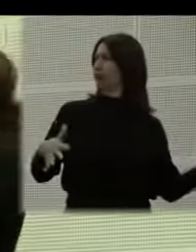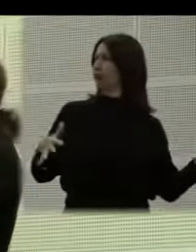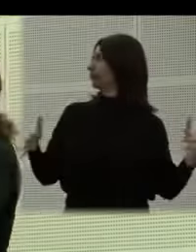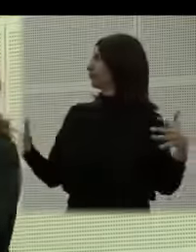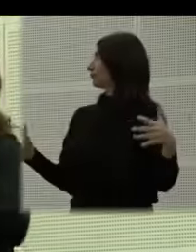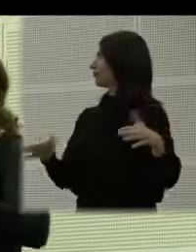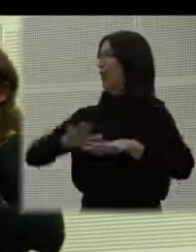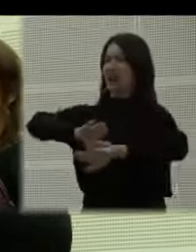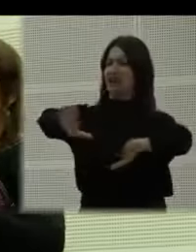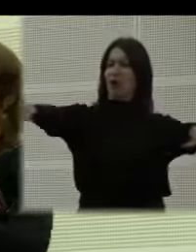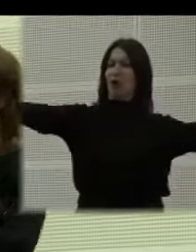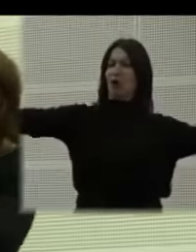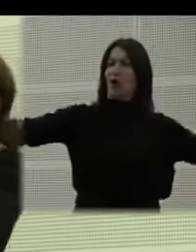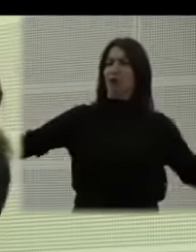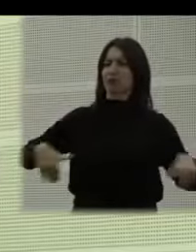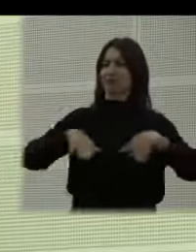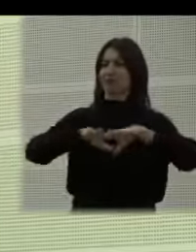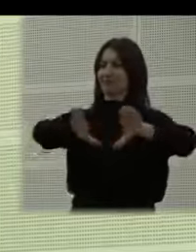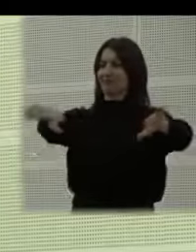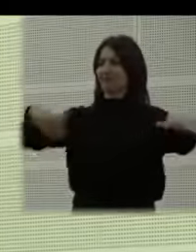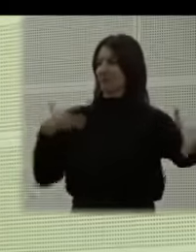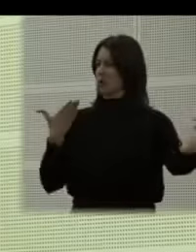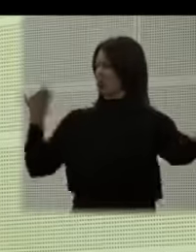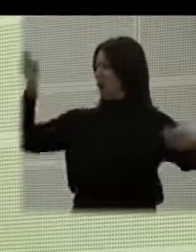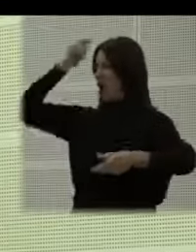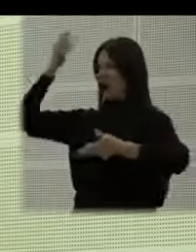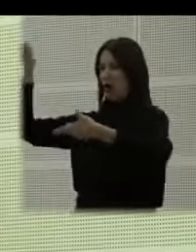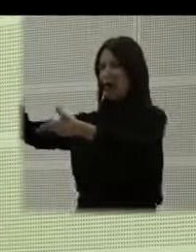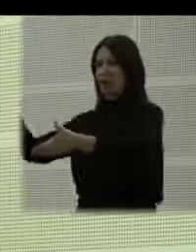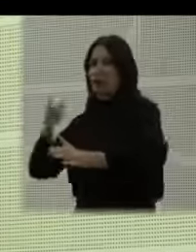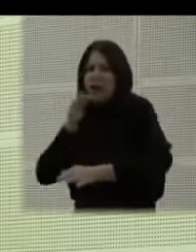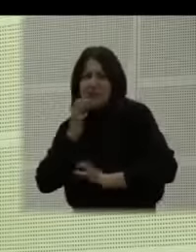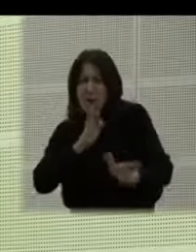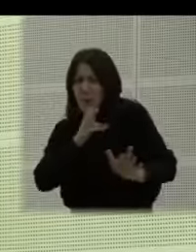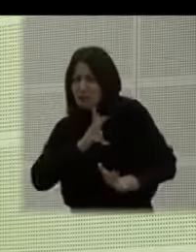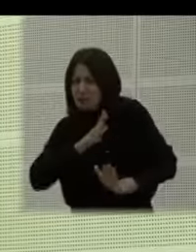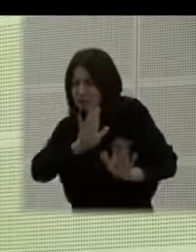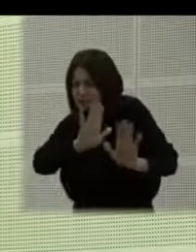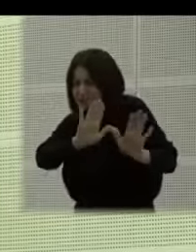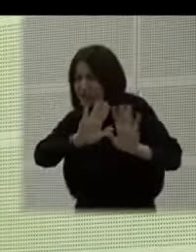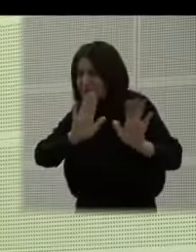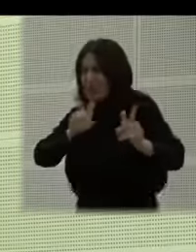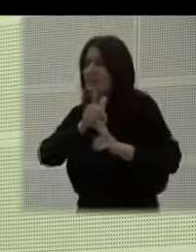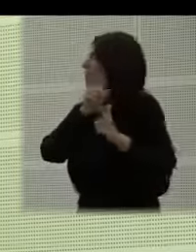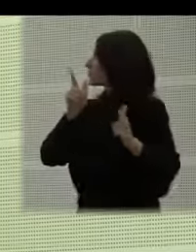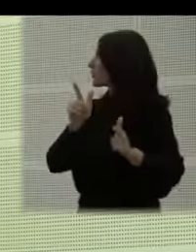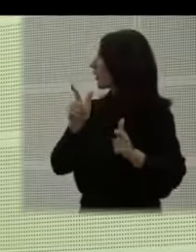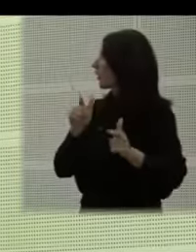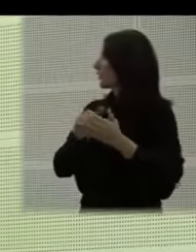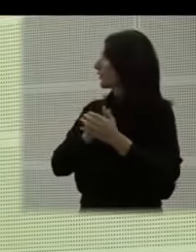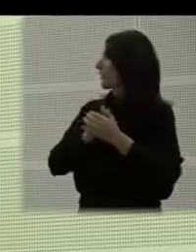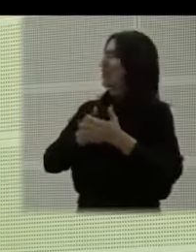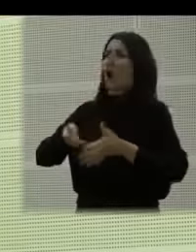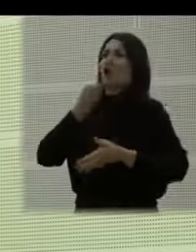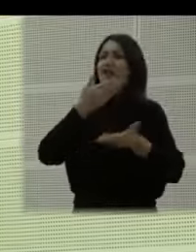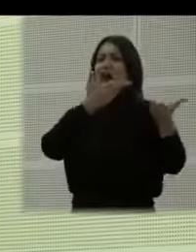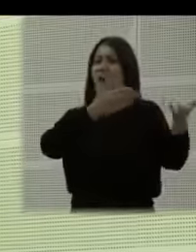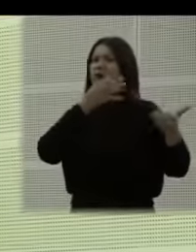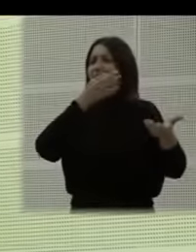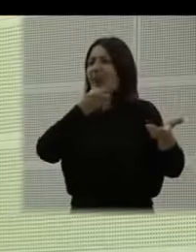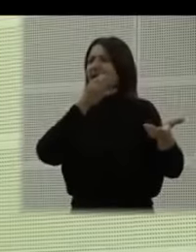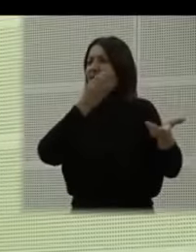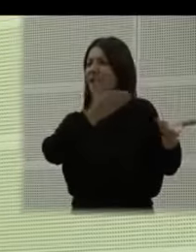Fate largo! Sta entrando l'onorevole! Dico, ma stai buono, stai zitto. Andiamo al banco. Oh, un caffè per l'onorevole, fatelo bene,